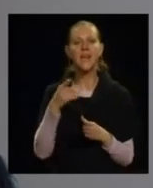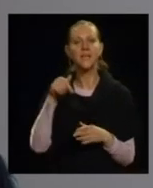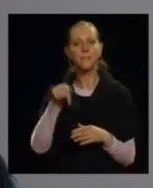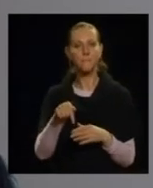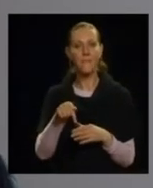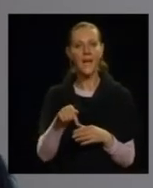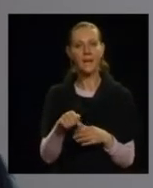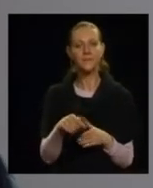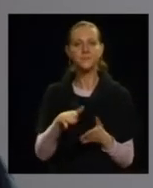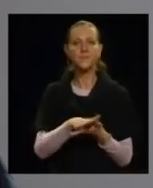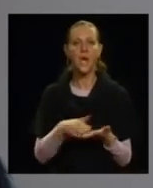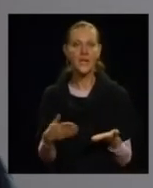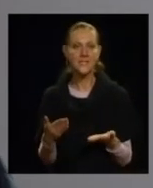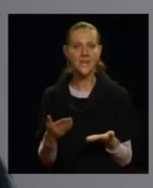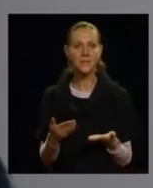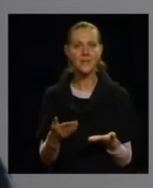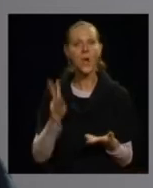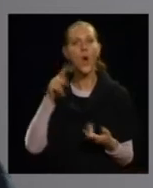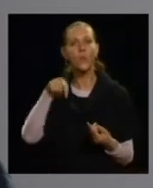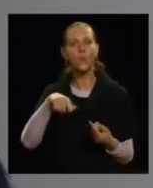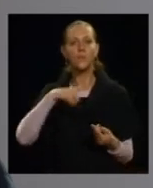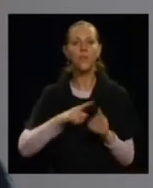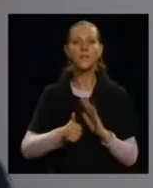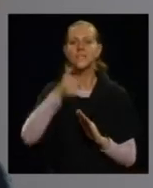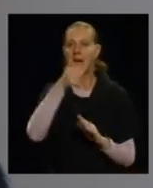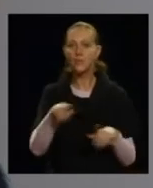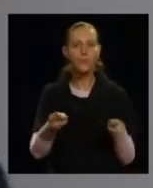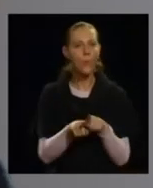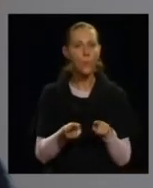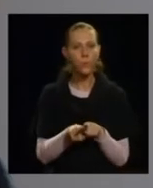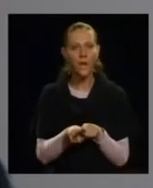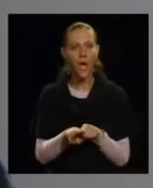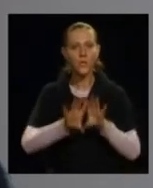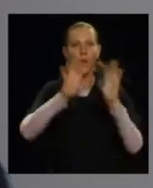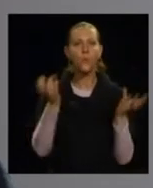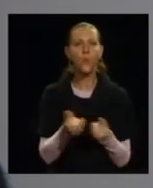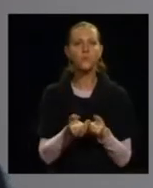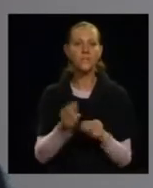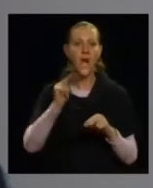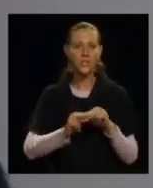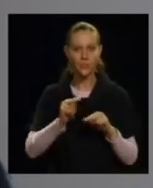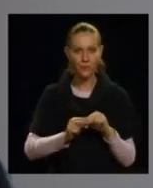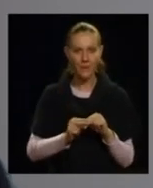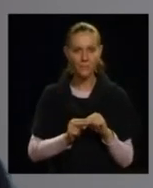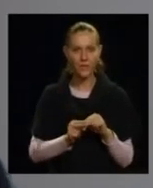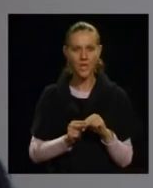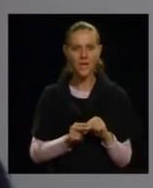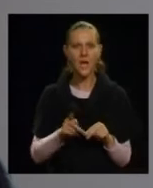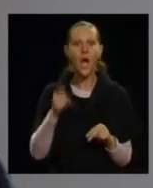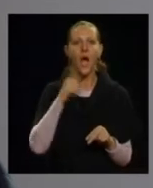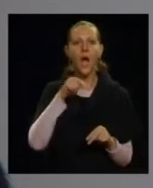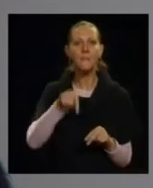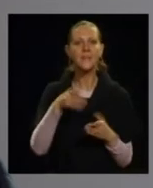be a kezdeményezés, mert akkor volt az első olyan koszorúzási ünnepség,